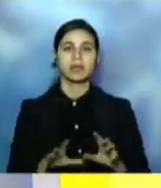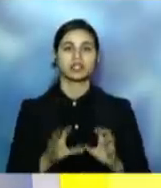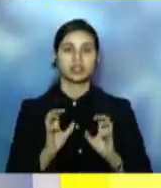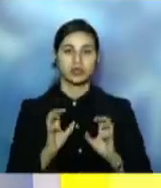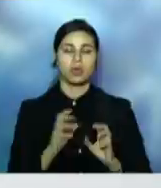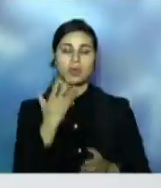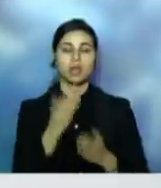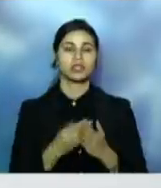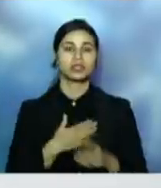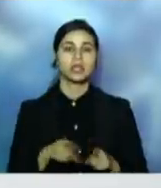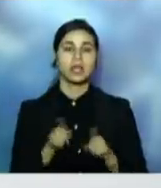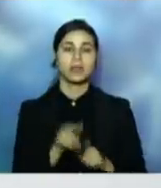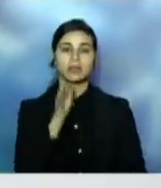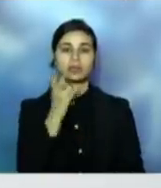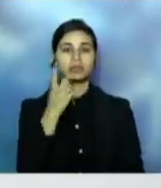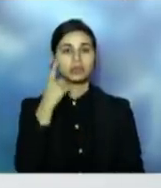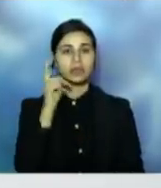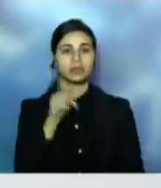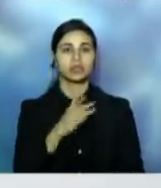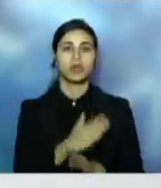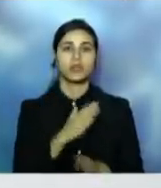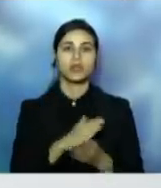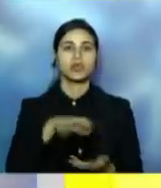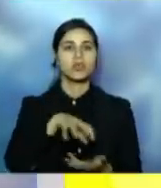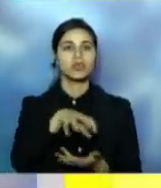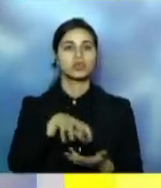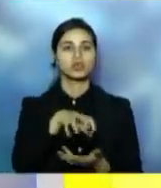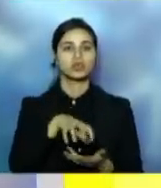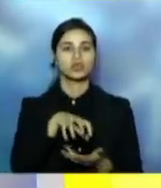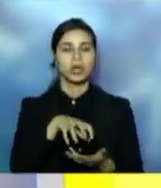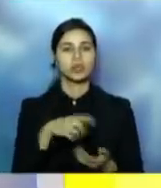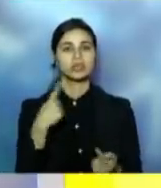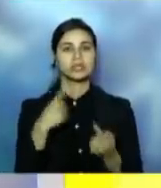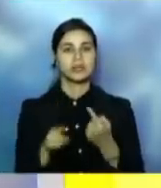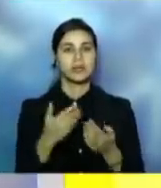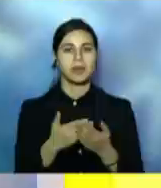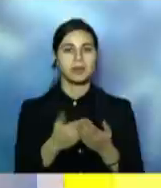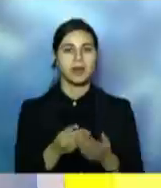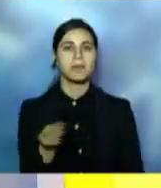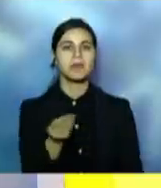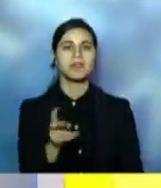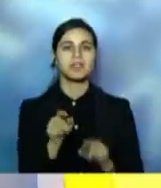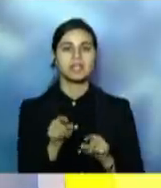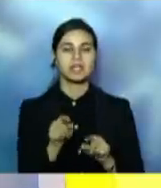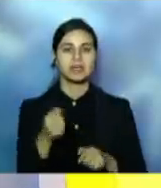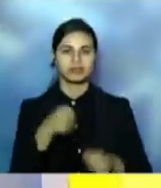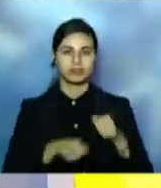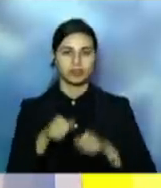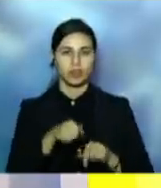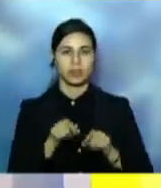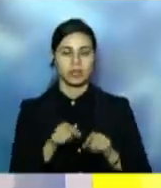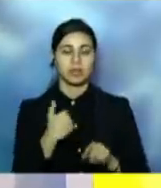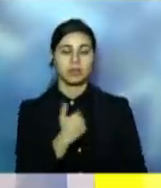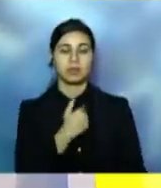შეიწოვება. ჩვენ ამავე დროს უნდა გავითვალისწინოთ პურფუნთუშეული და პურის სხვა ნაწარმი, ანუ პურის ფქვილისგან მომზადებული ნაწარმი. მე